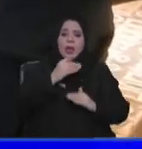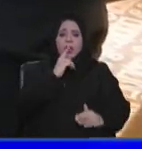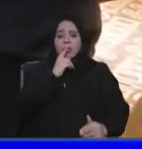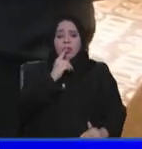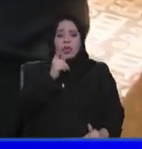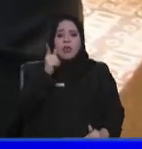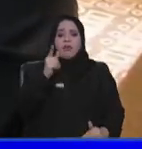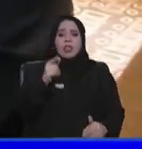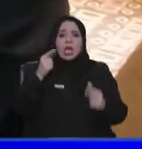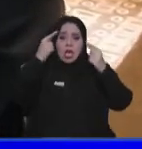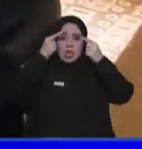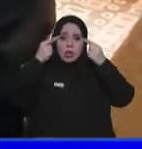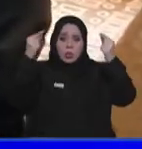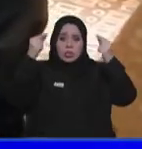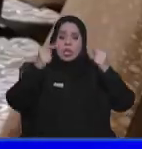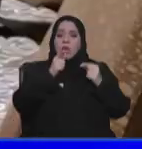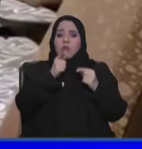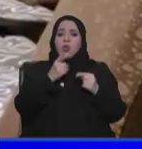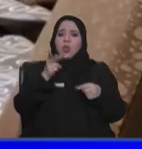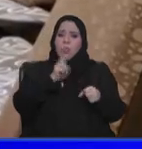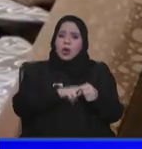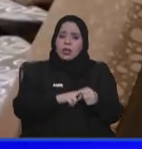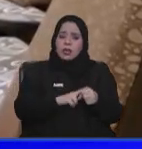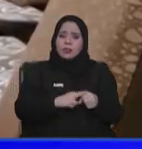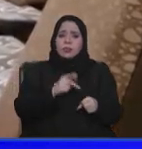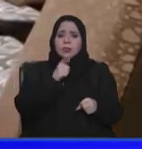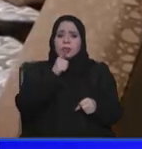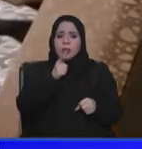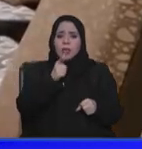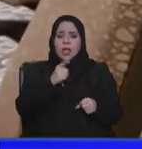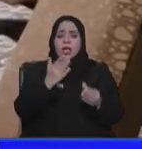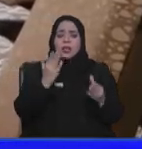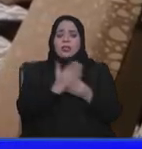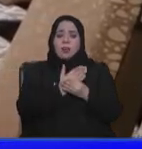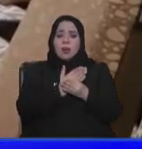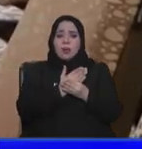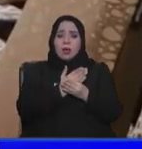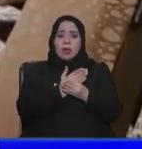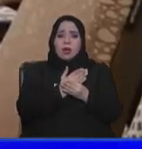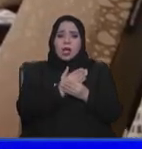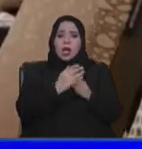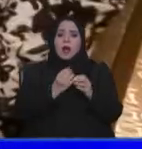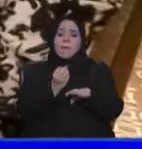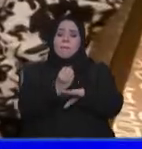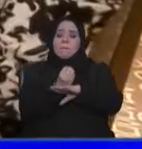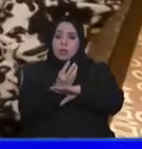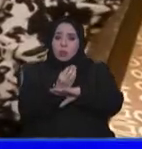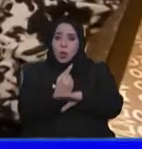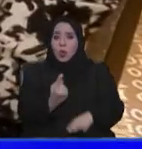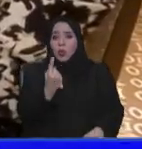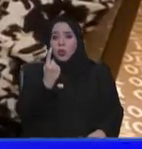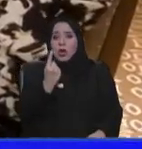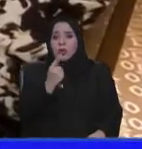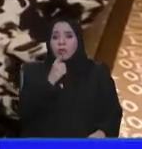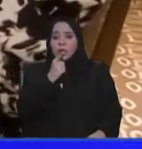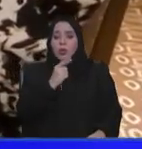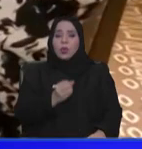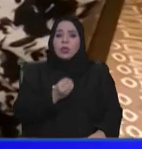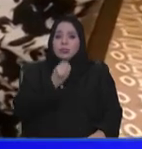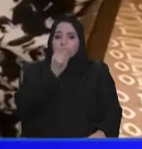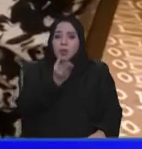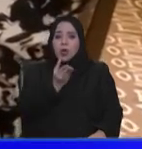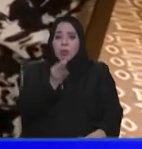في اندونيسيا خلال العام المنصرم بشان وضع مشروع استرشادي موحد يعبر عن رؤيه